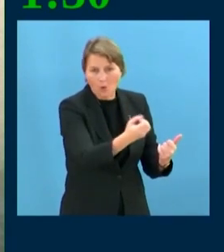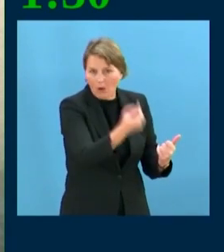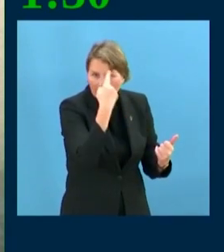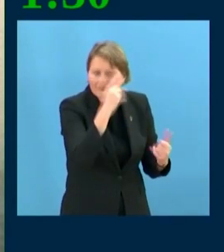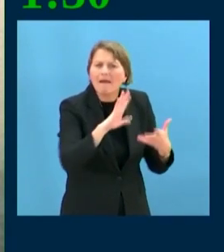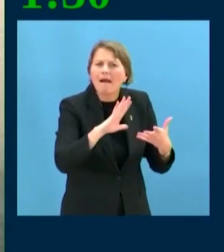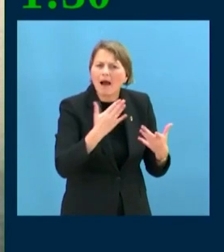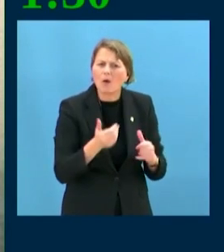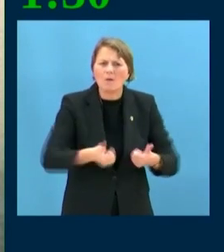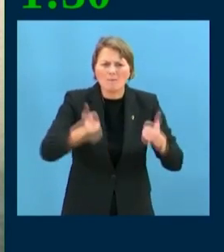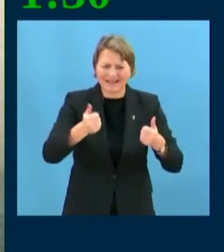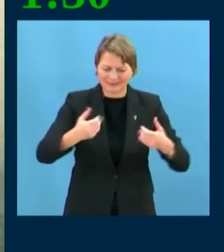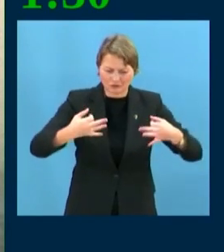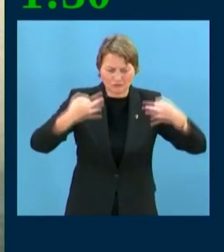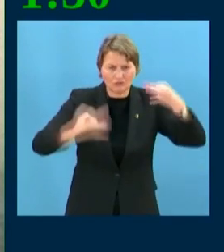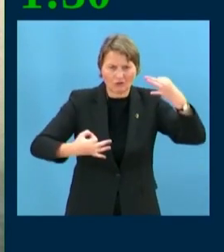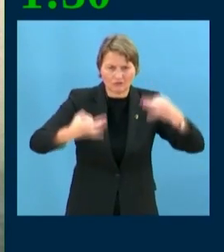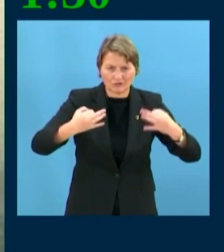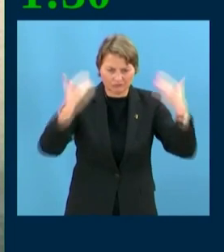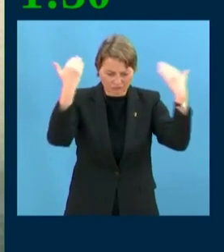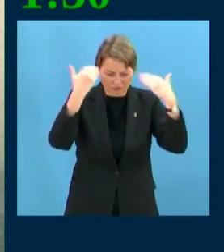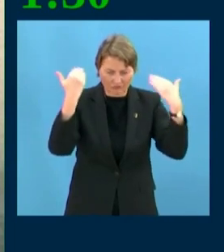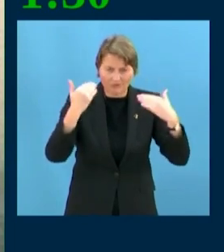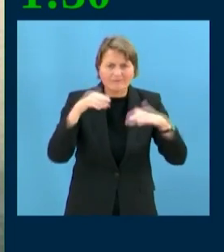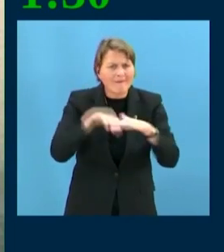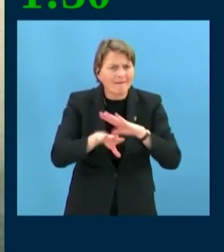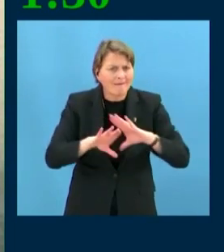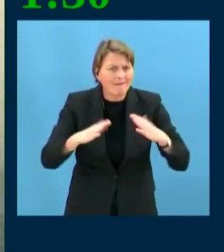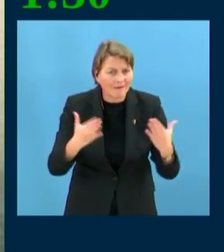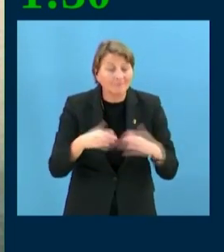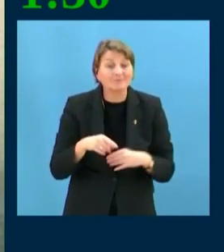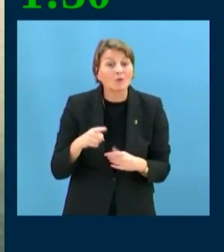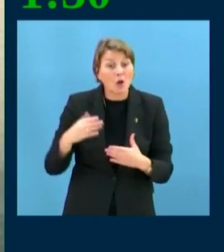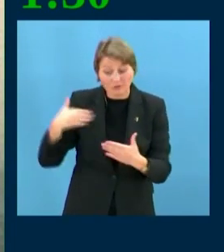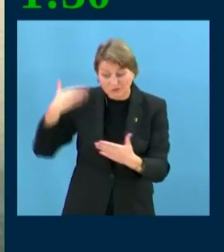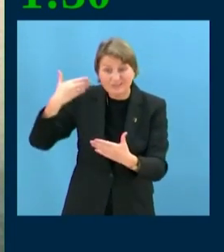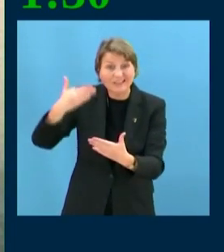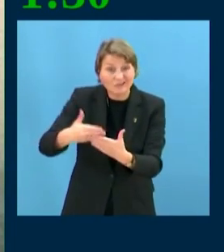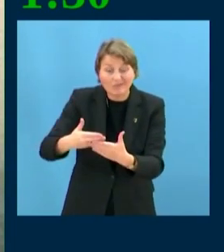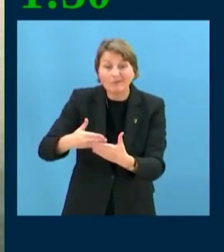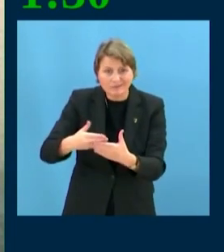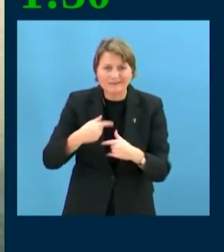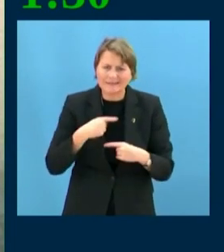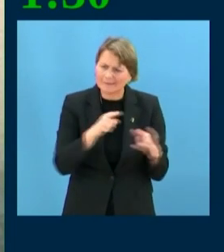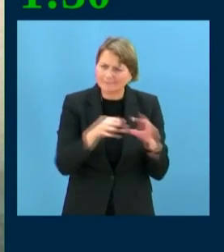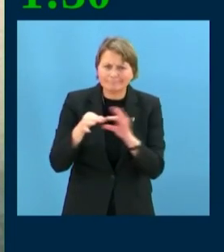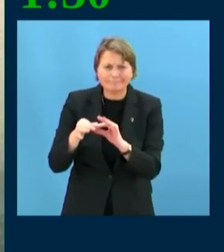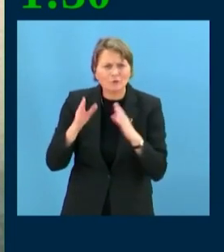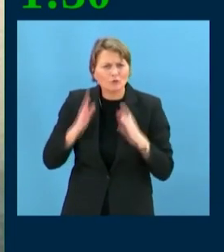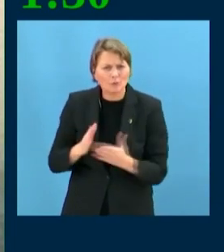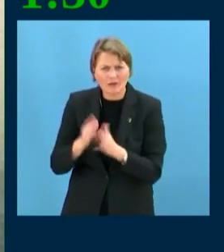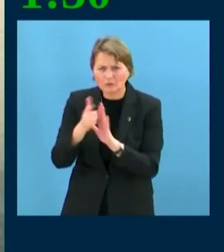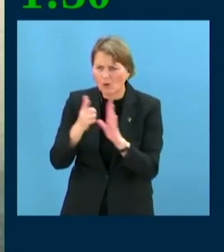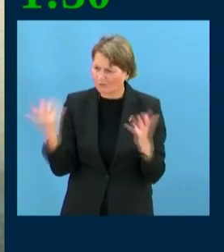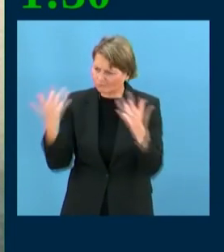sağlamıştır yerli halkların da adalete erişim konusunda yapacakları önemli katkılar var yerli Adalet sistemleri